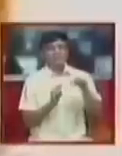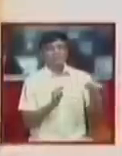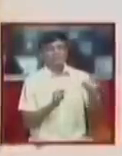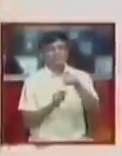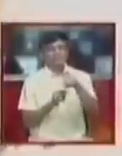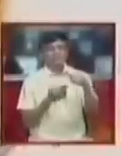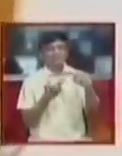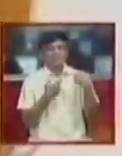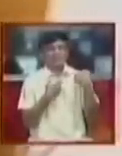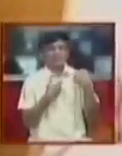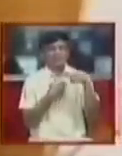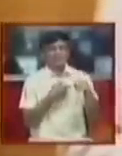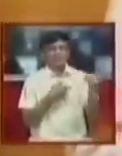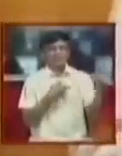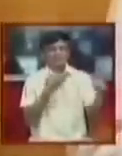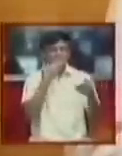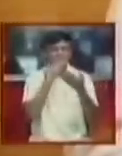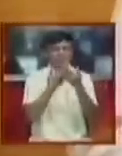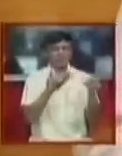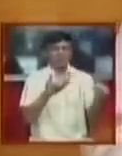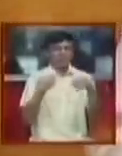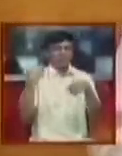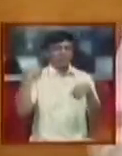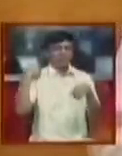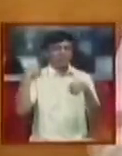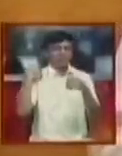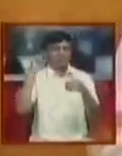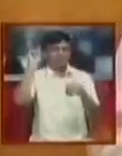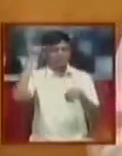lamang ang itinuturing na boss ng